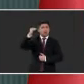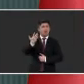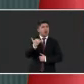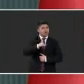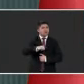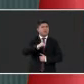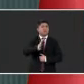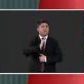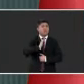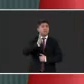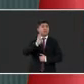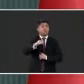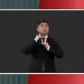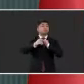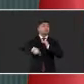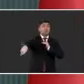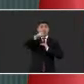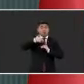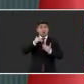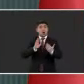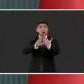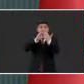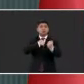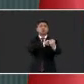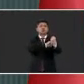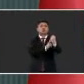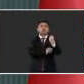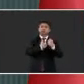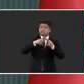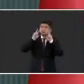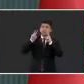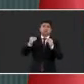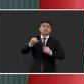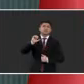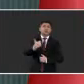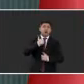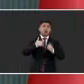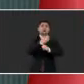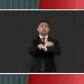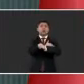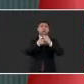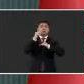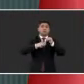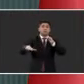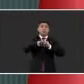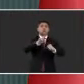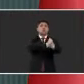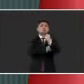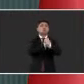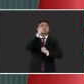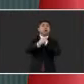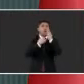geleceğiz. Milletimizin karşısına güçlü bir eser ve hizmet altyapısıyla, güçlü bir sanayi